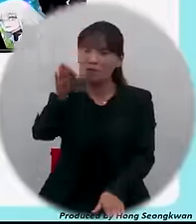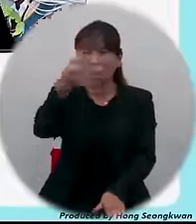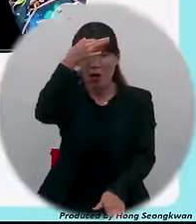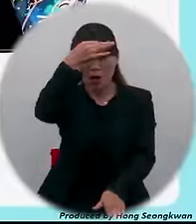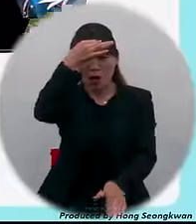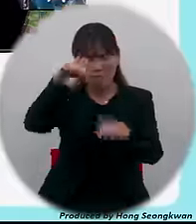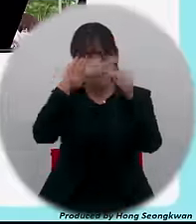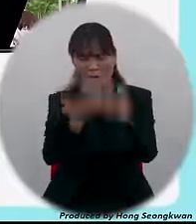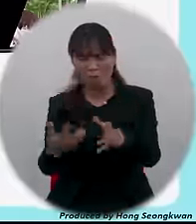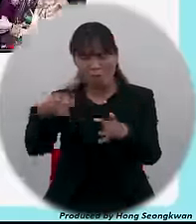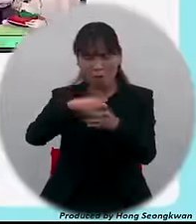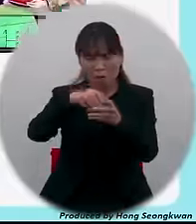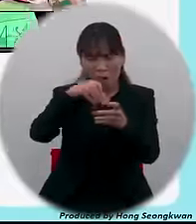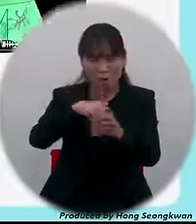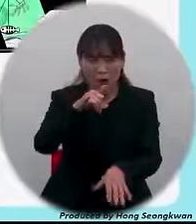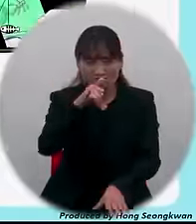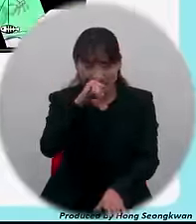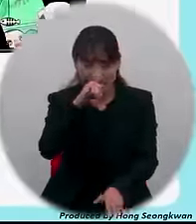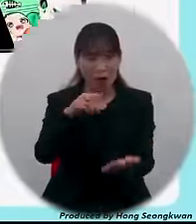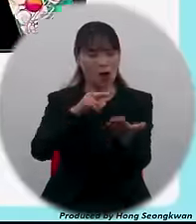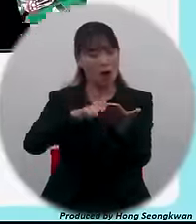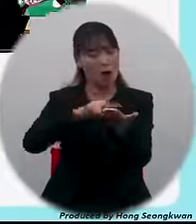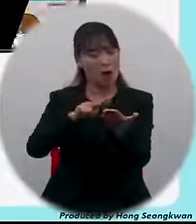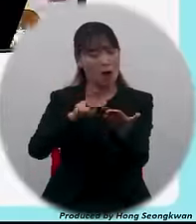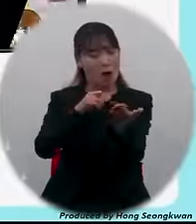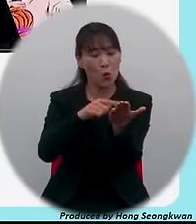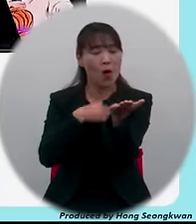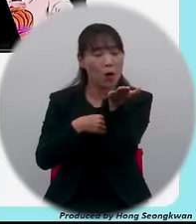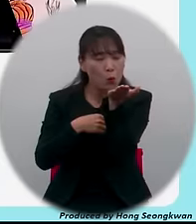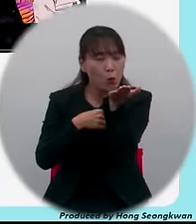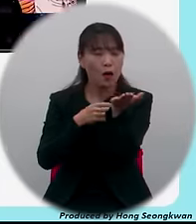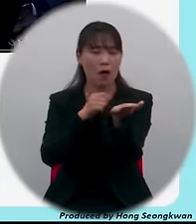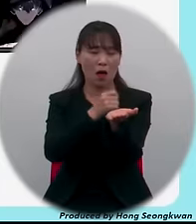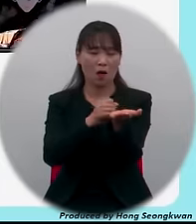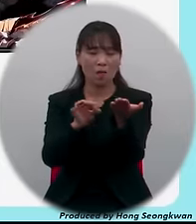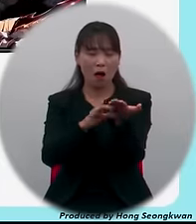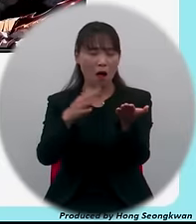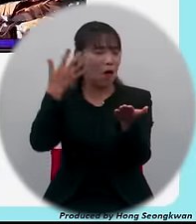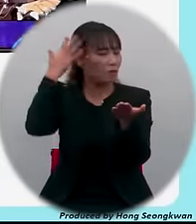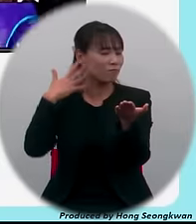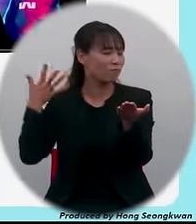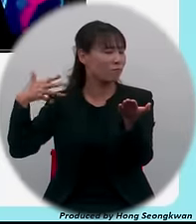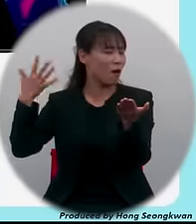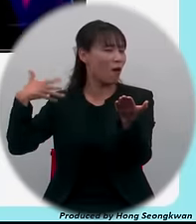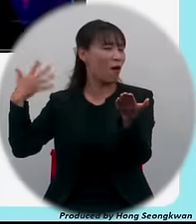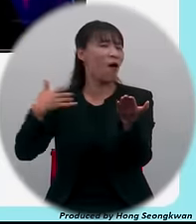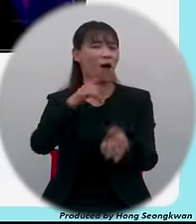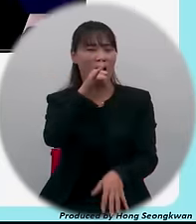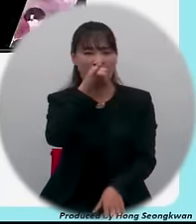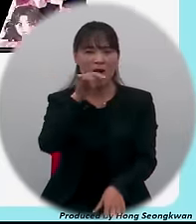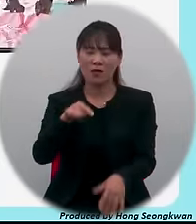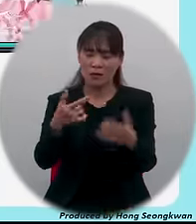다 들어가 있어서 웹툰을 보다가 스마트폰에 이렇게 후하고 바람을 불면은 웹툰 속에 캐릭터 머리카 하게 막 흔들려요 이런